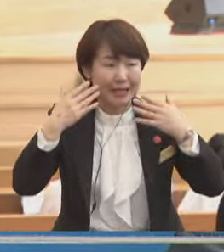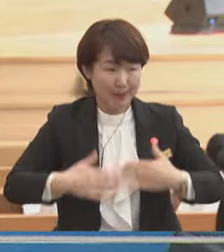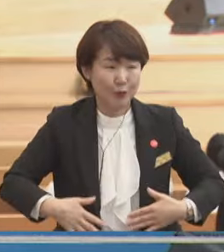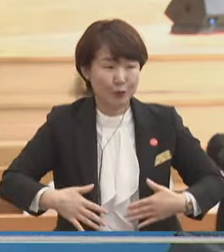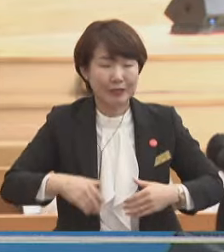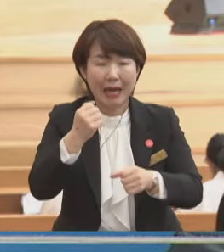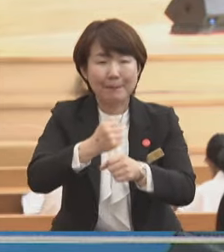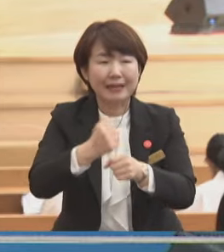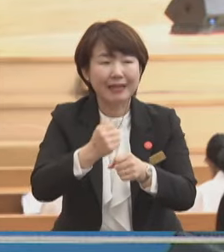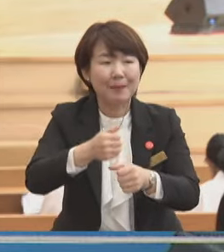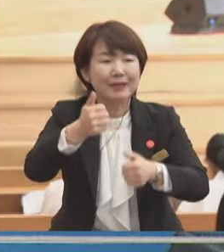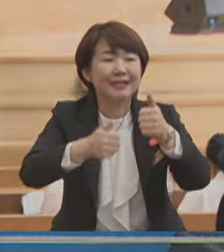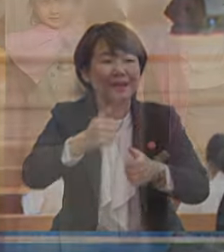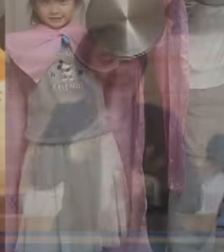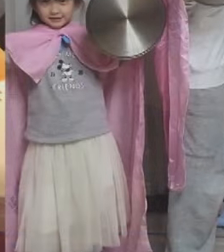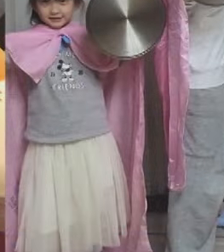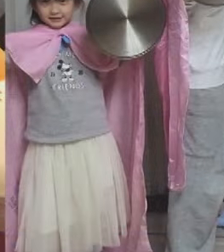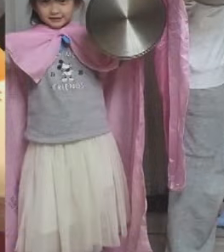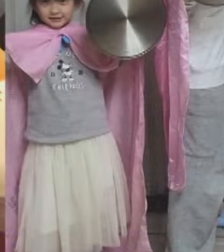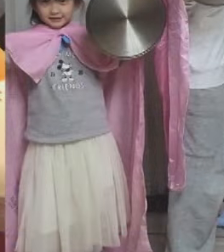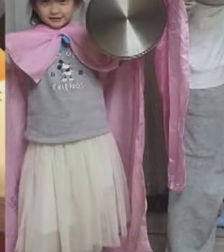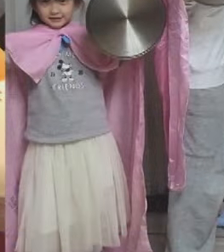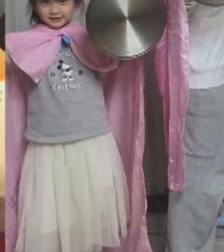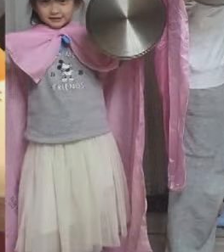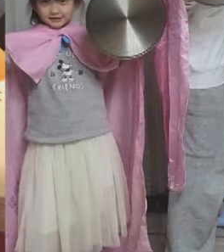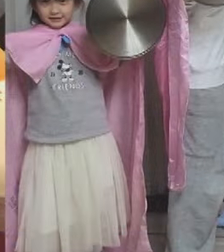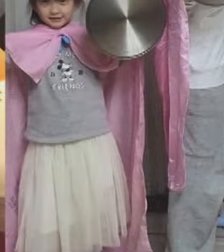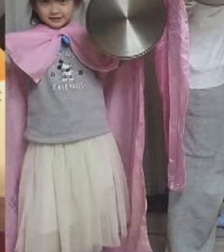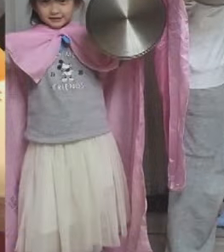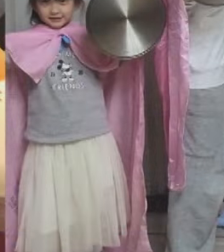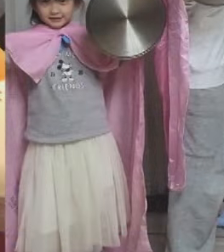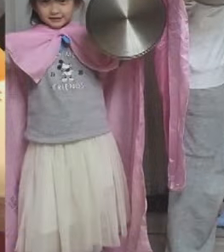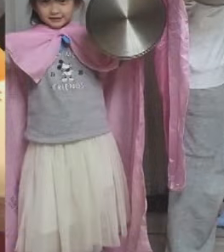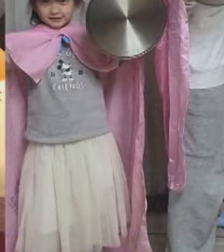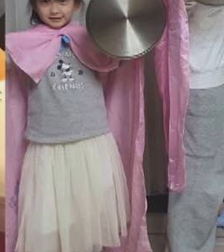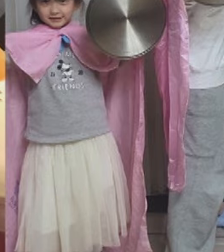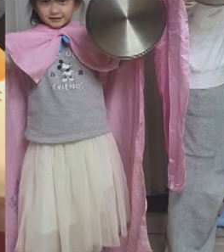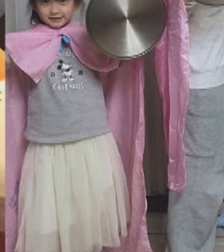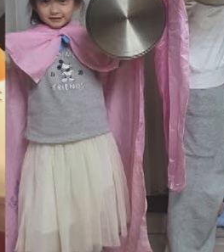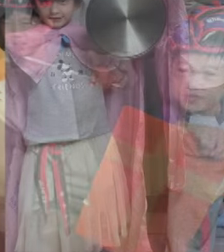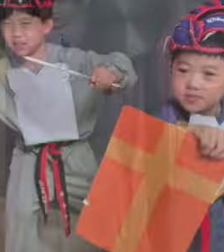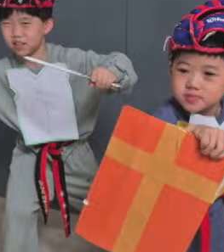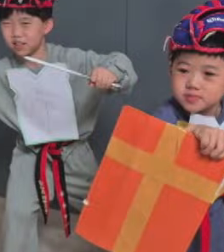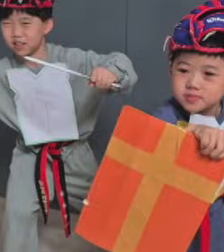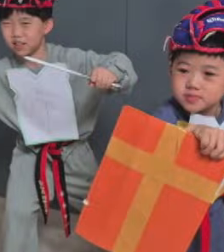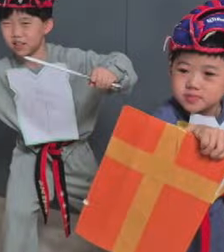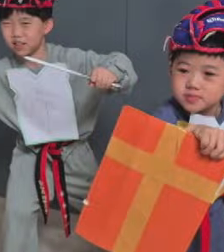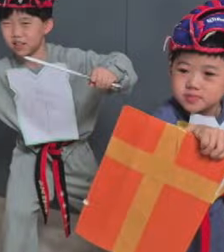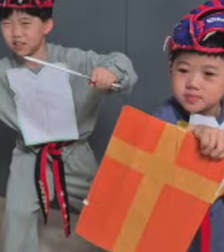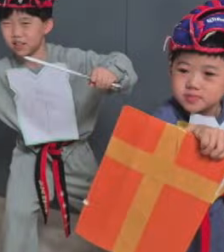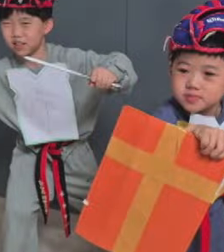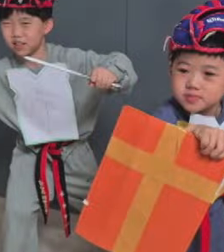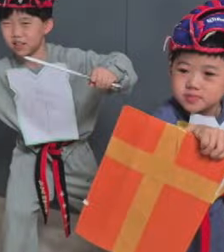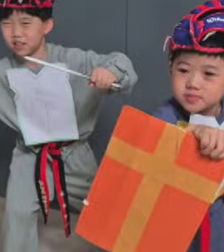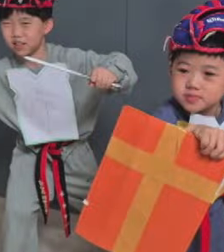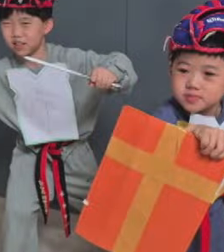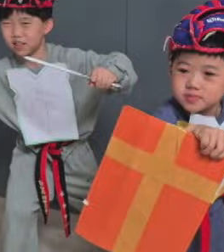아이들의 모습이 이런 모습이었죠 한 보여 주십시오 예 예를 들면 뭐 냄비로 구원의 투구를